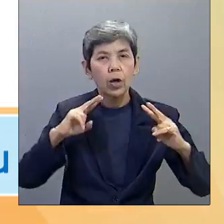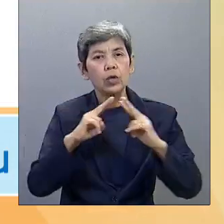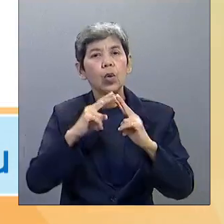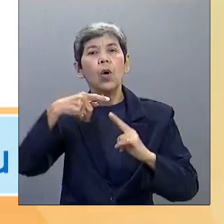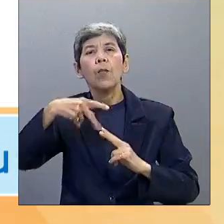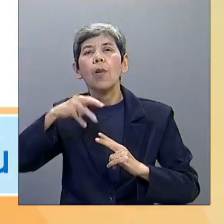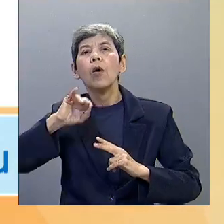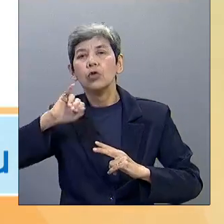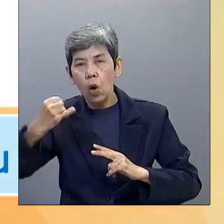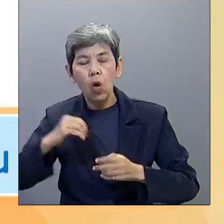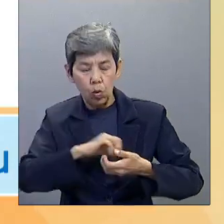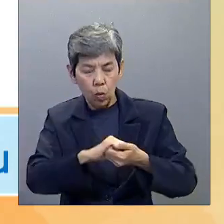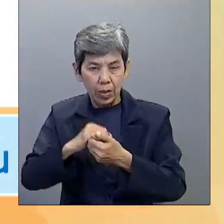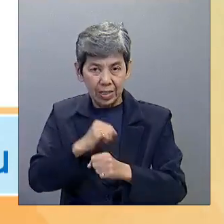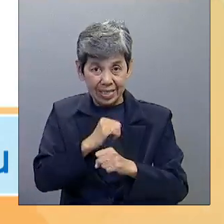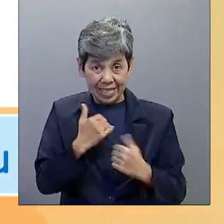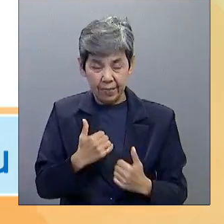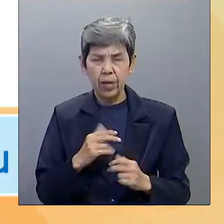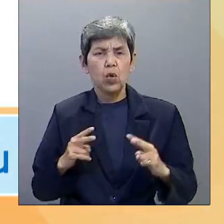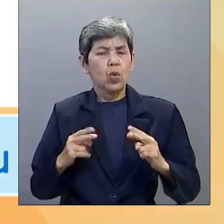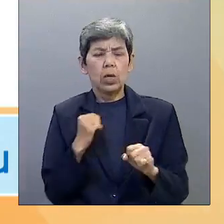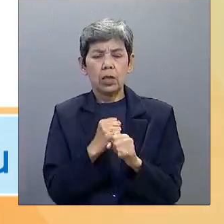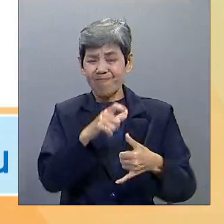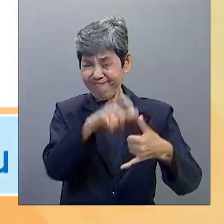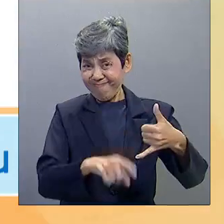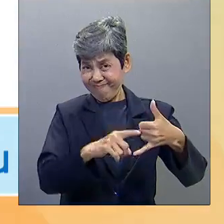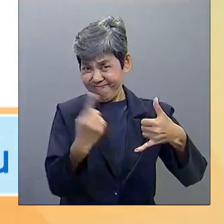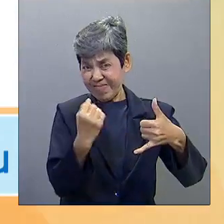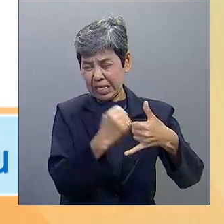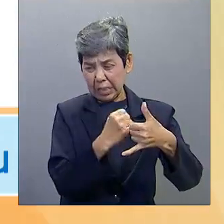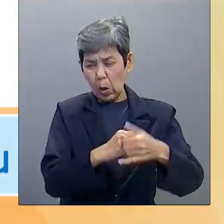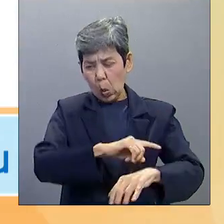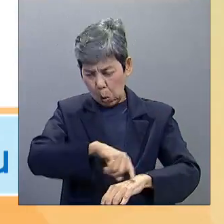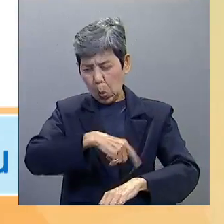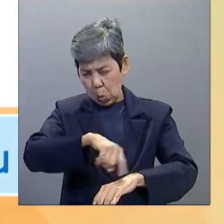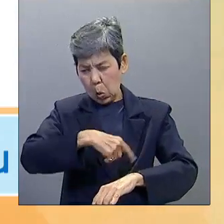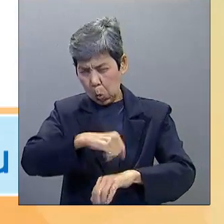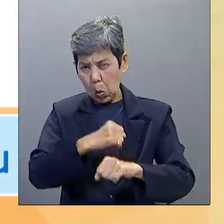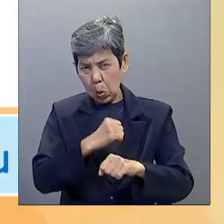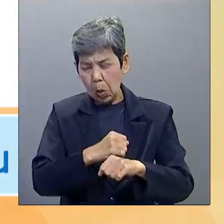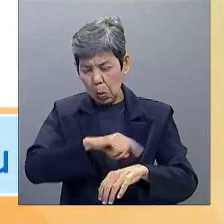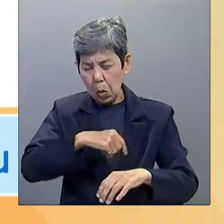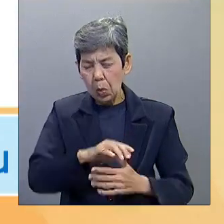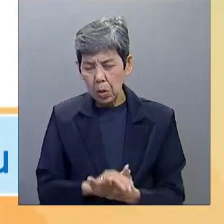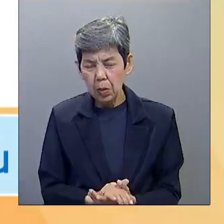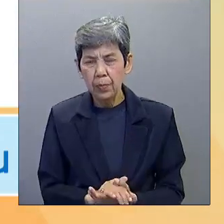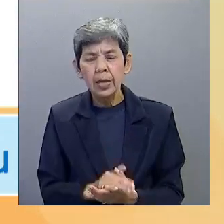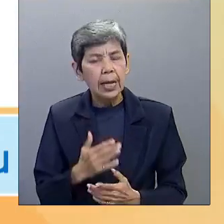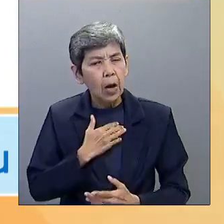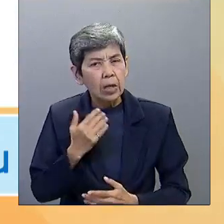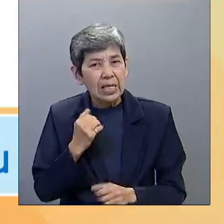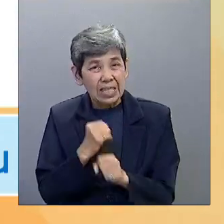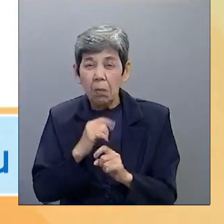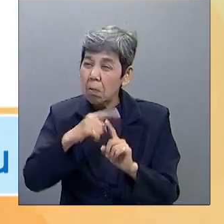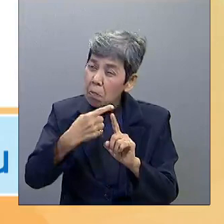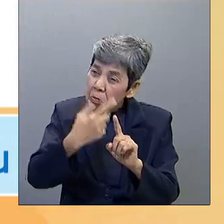คมอะไรเงี้ยค่ะเพื่อใหกระบวนการหนึ่งเคสอ่ะมันจะใช้ระยะเวลาพอสมควรเหมือนกันเพราะว่าบางที3